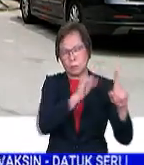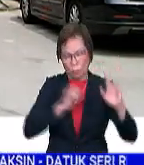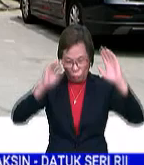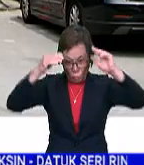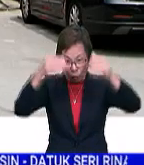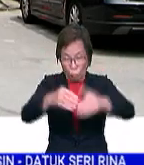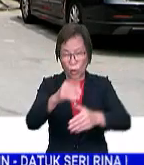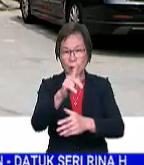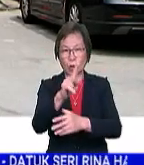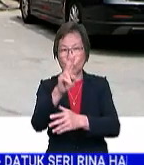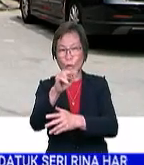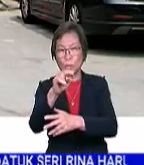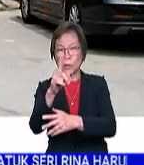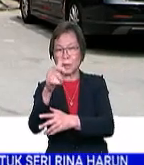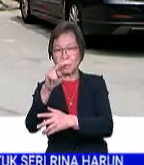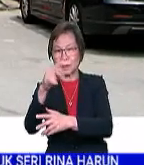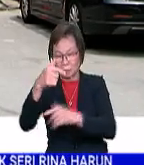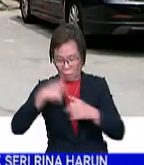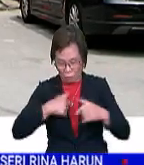di kawasan Kundang, Kuang,